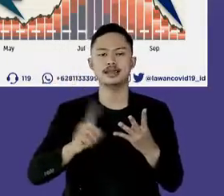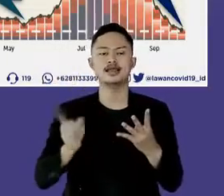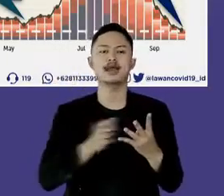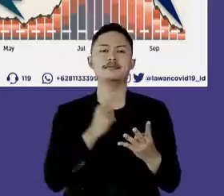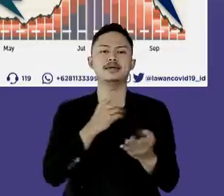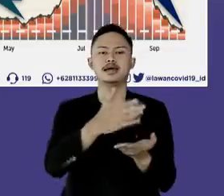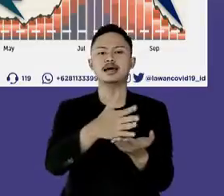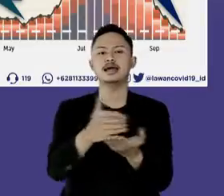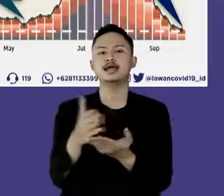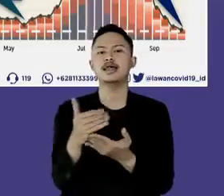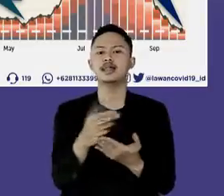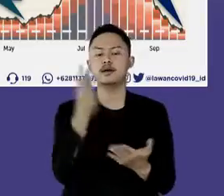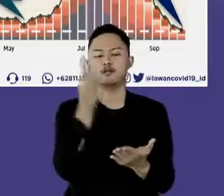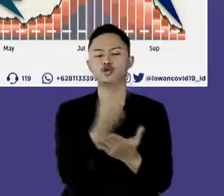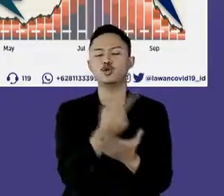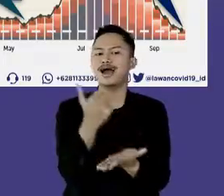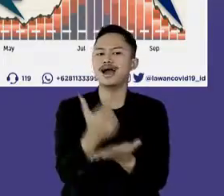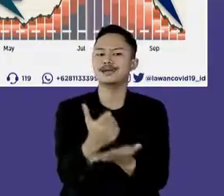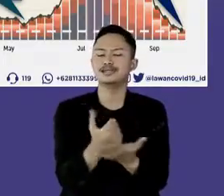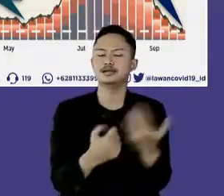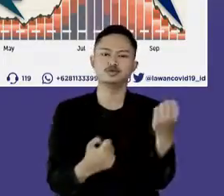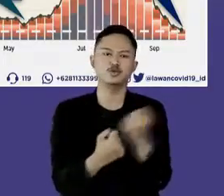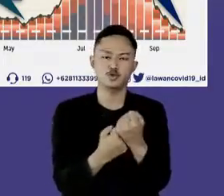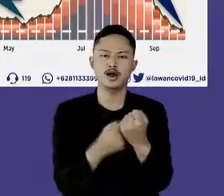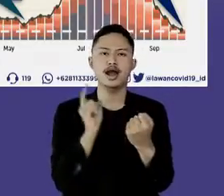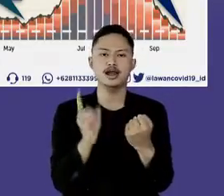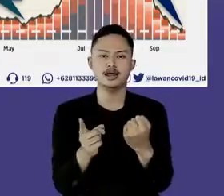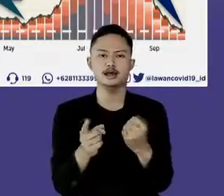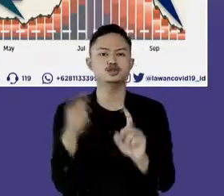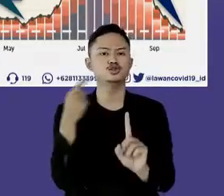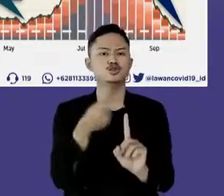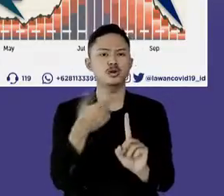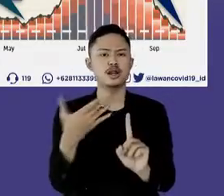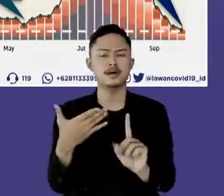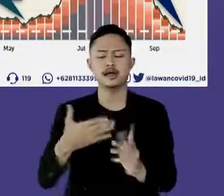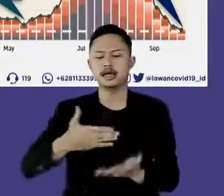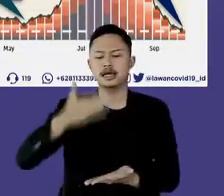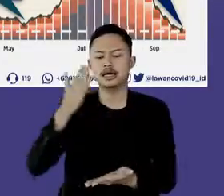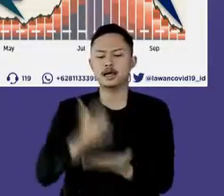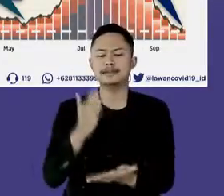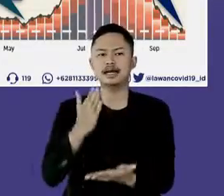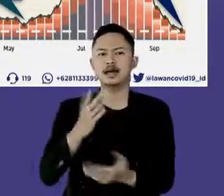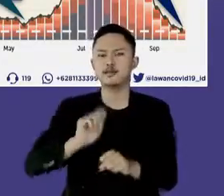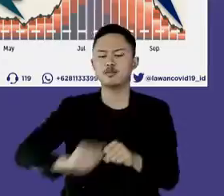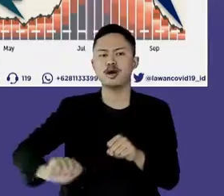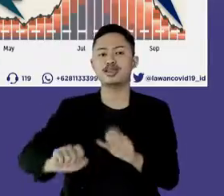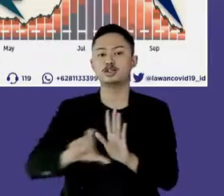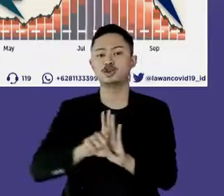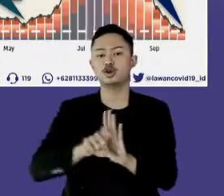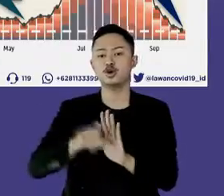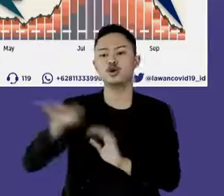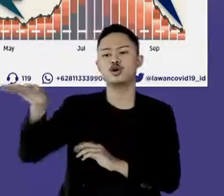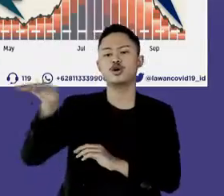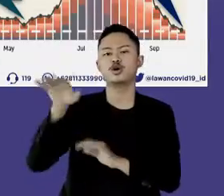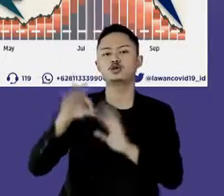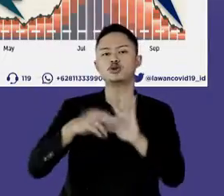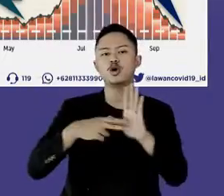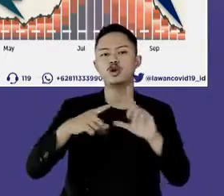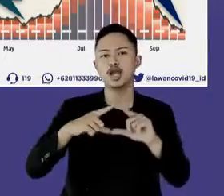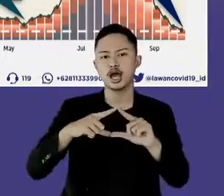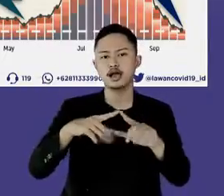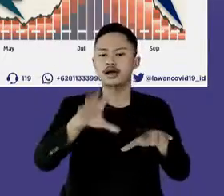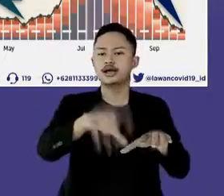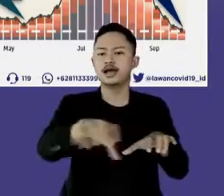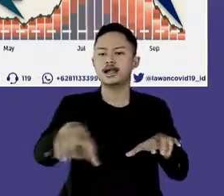data penunjang lain yang Riau sebagai dasar perumusan kebijakan contohnya penentuan zonasi dan leveling suatu